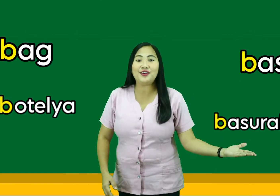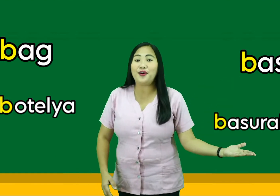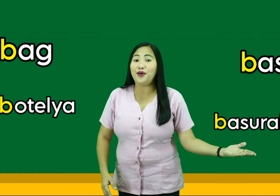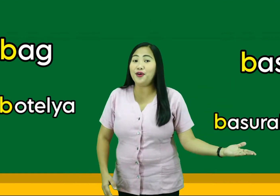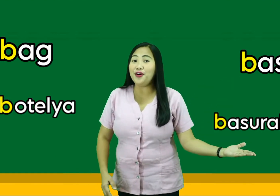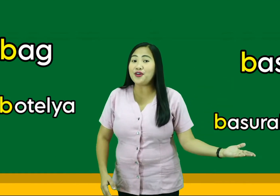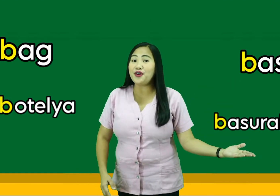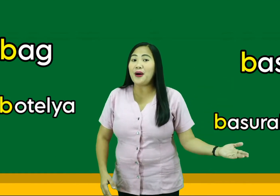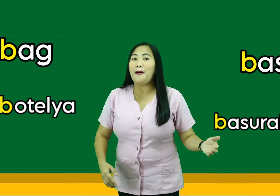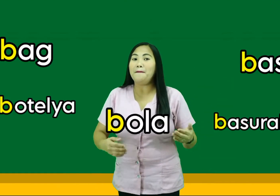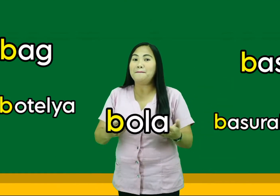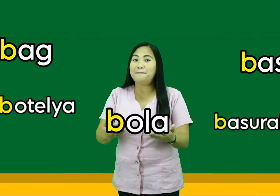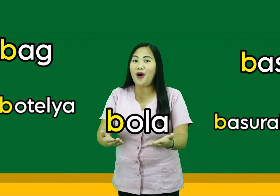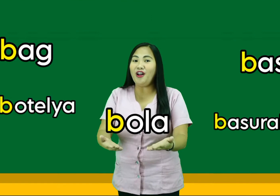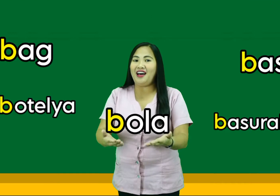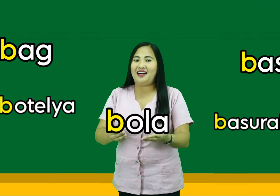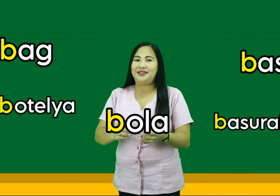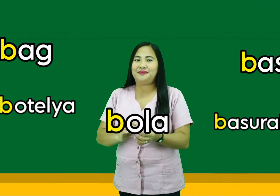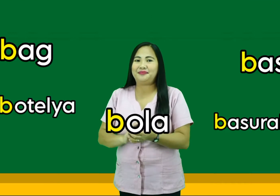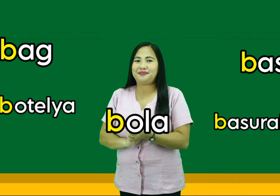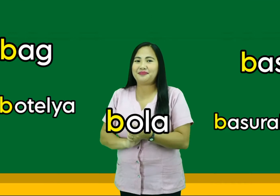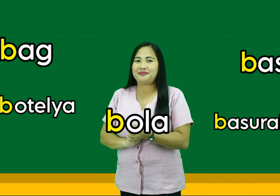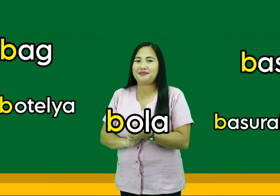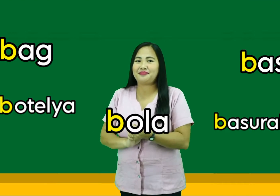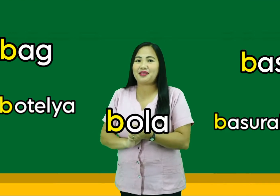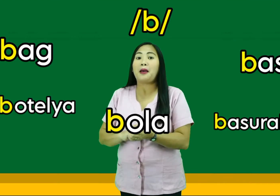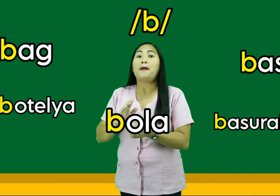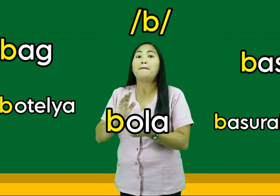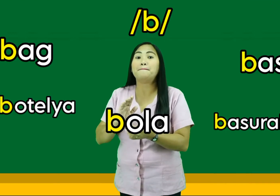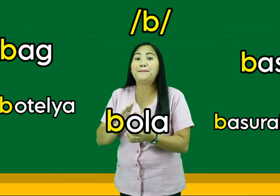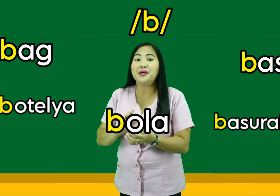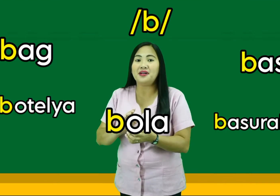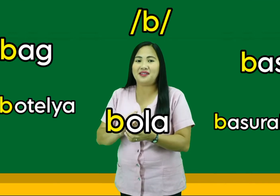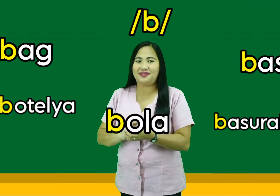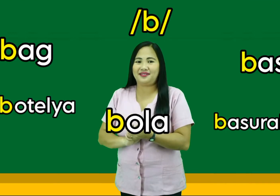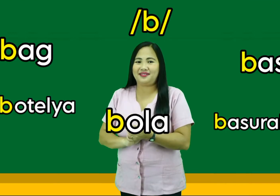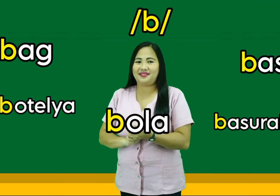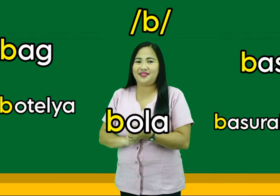basurahan, o bola.